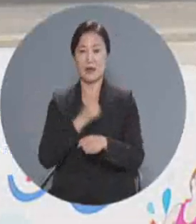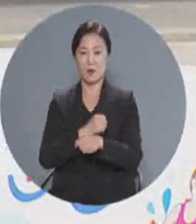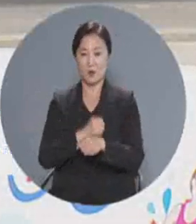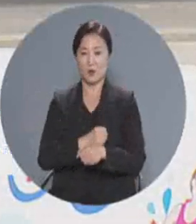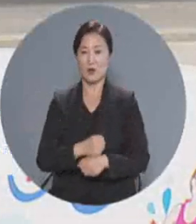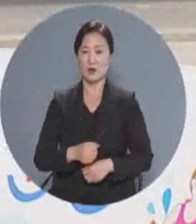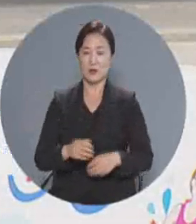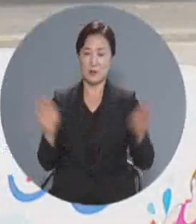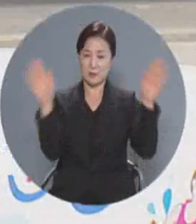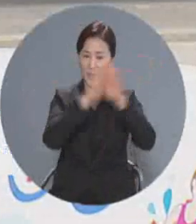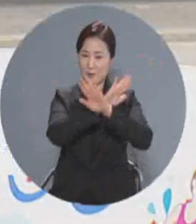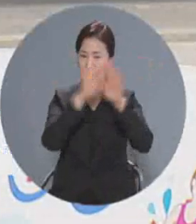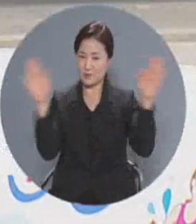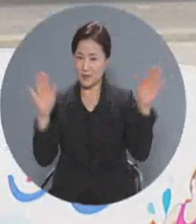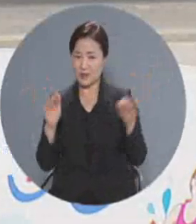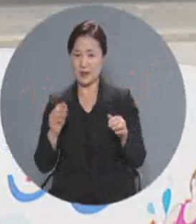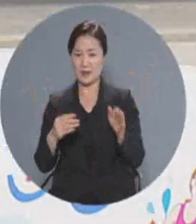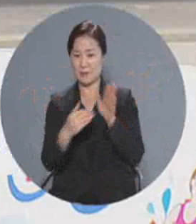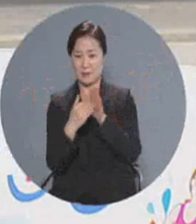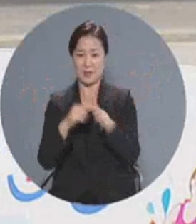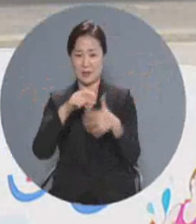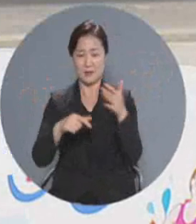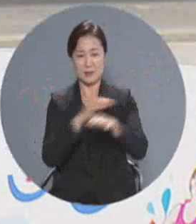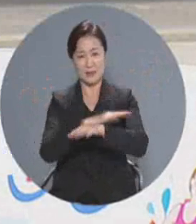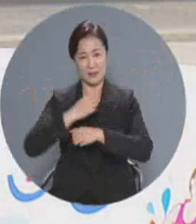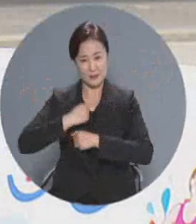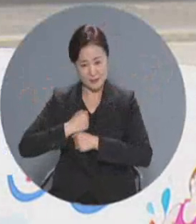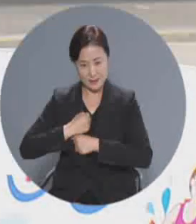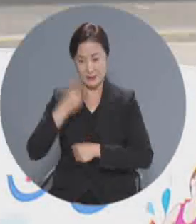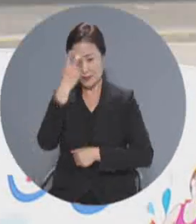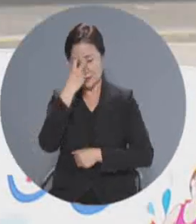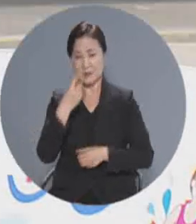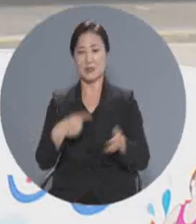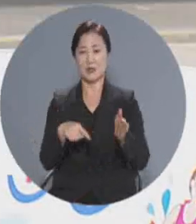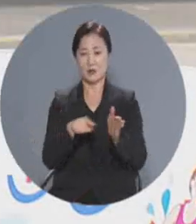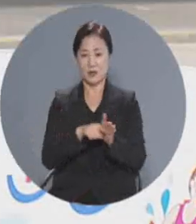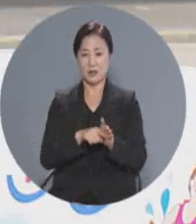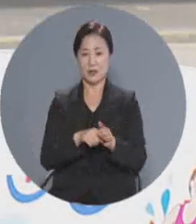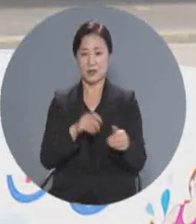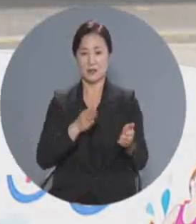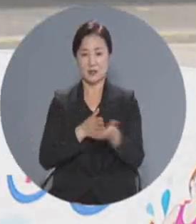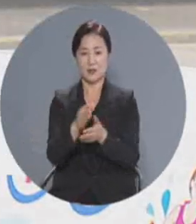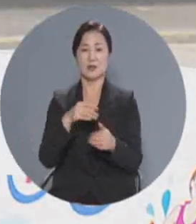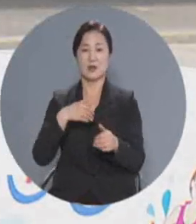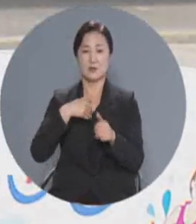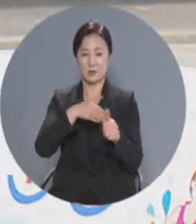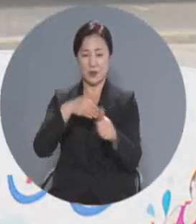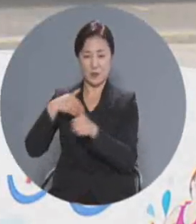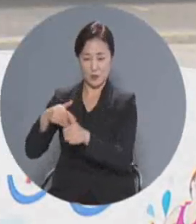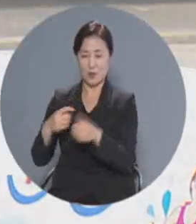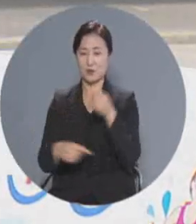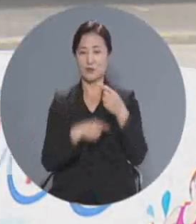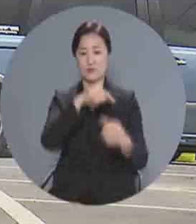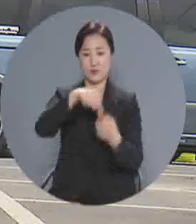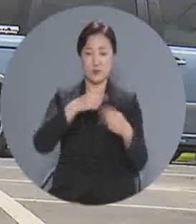주 야간 방역수칙 준수 여부를 점검하기 위해서 전담요원을 배치하여 운영 중에